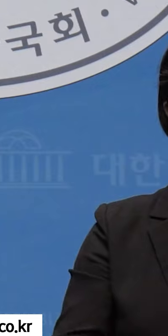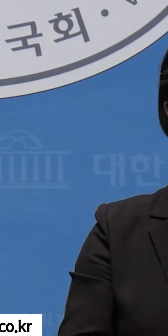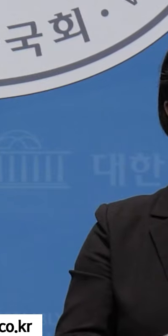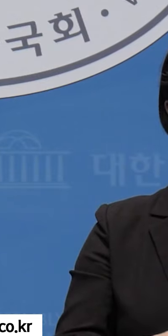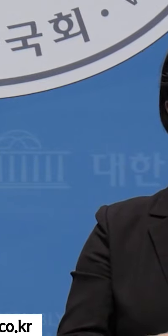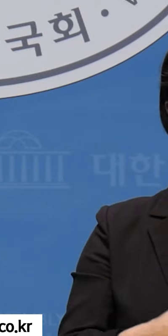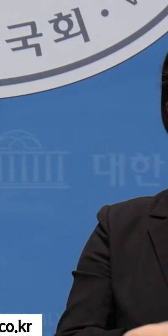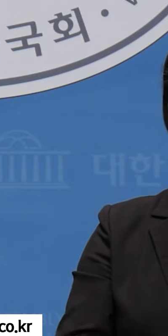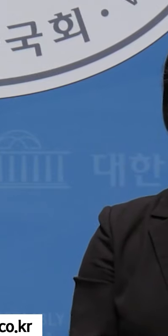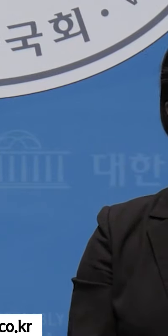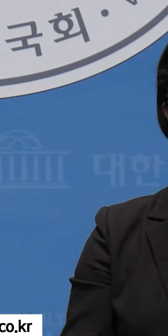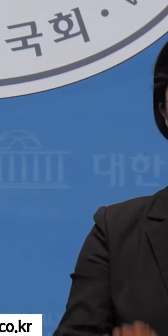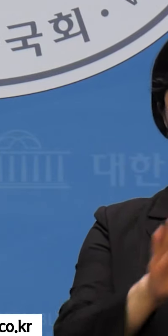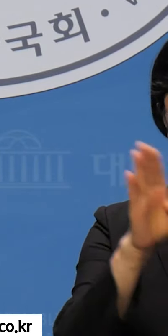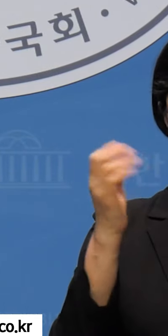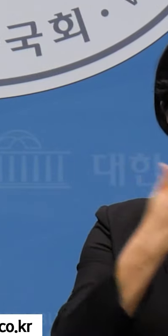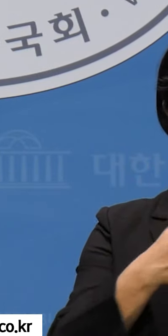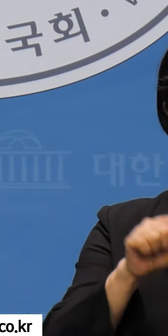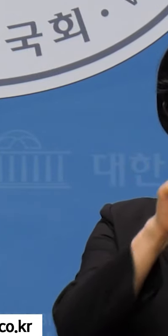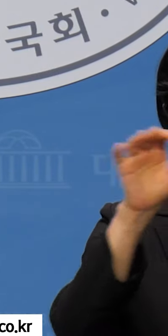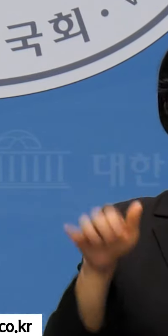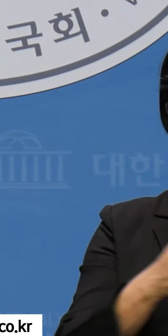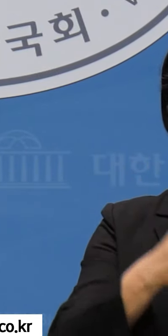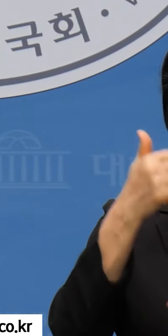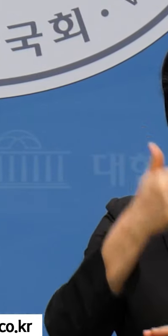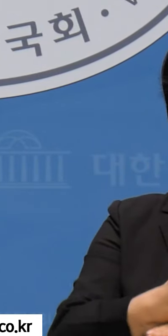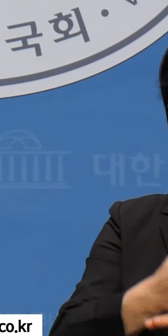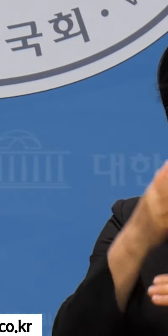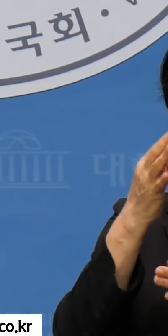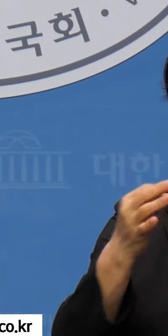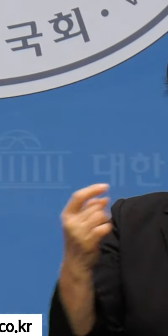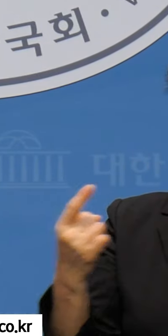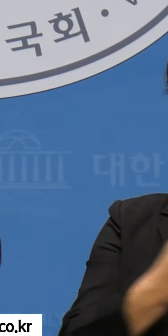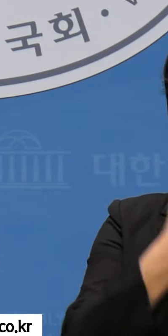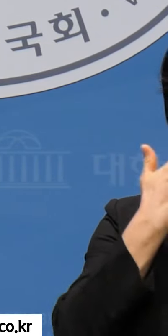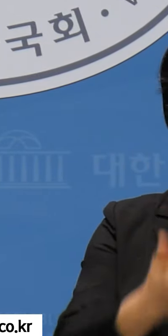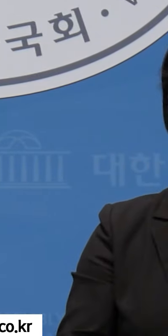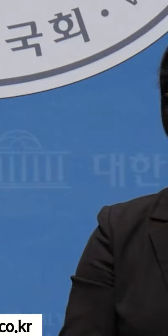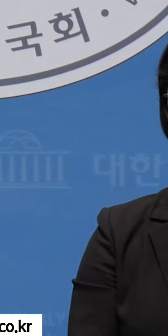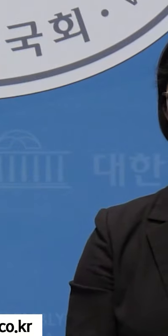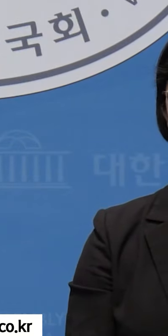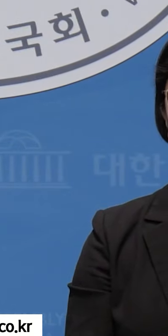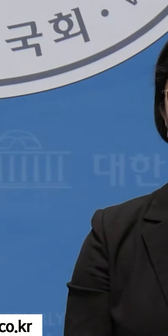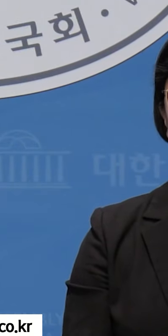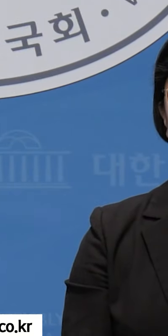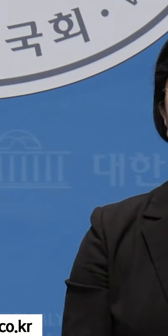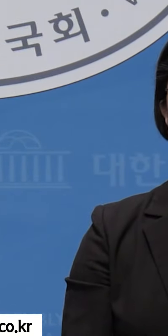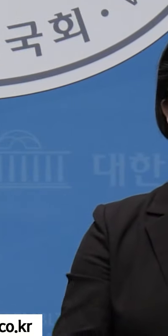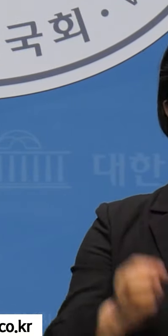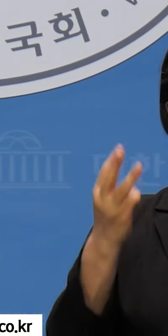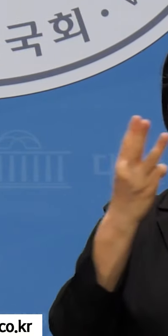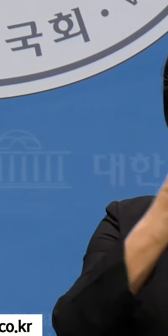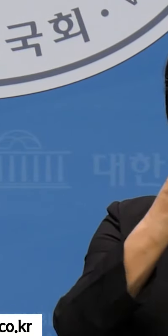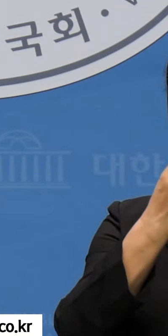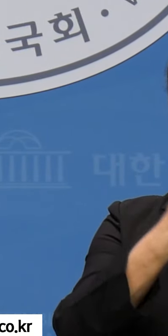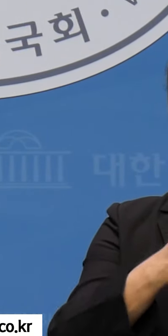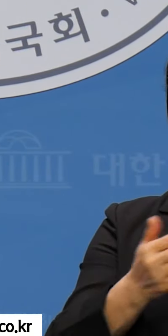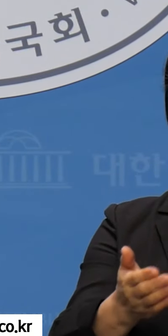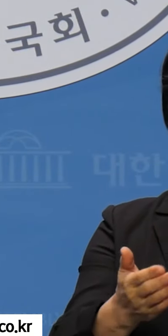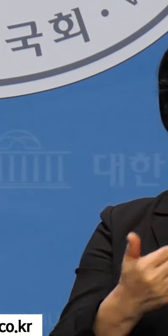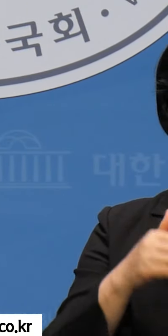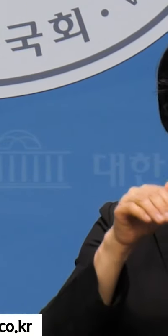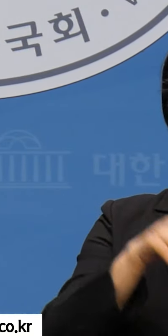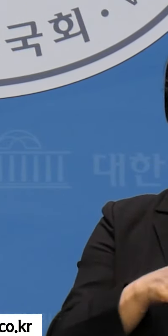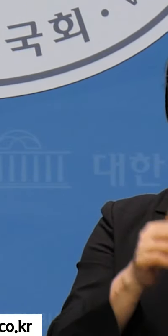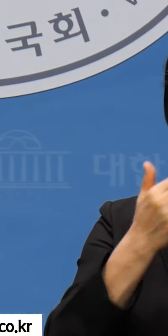6. 개표 시스템의 개표 결과가 변경 가능성. 셋째,